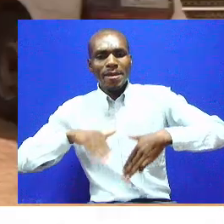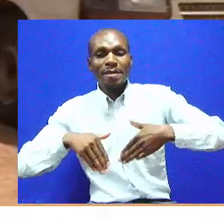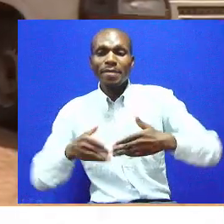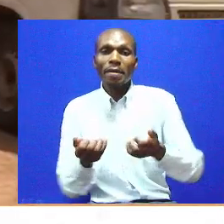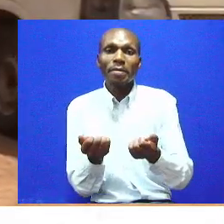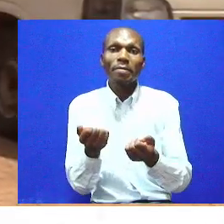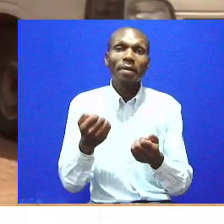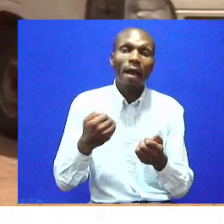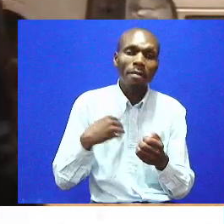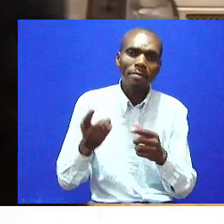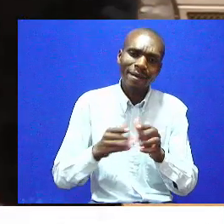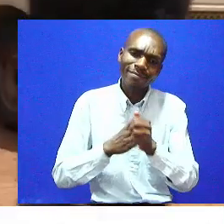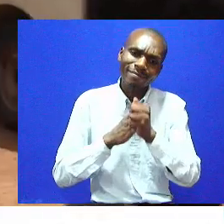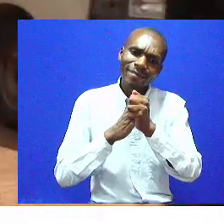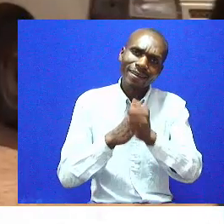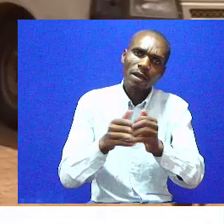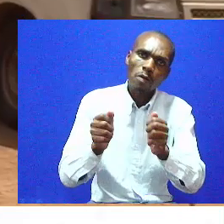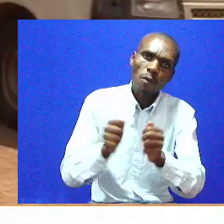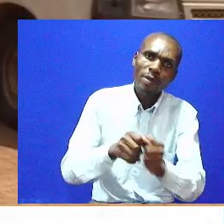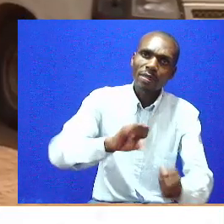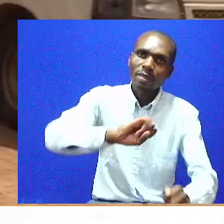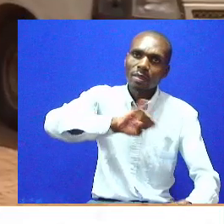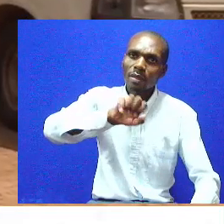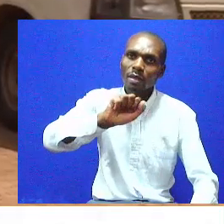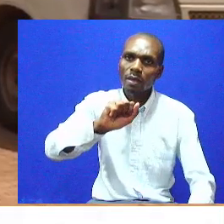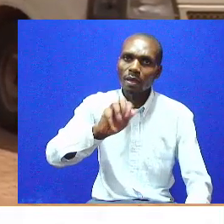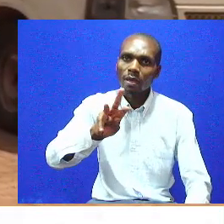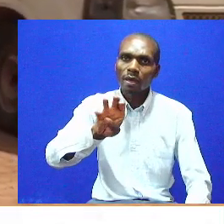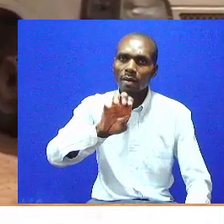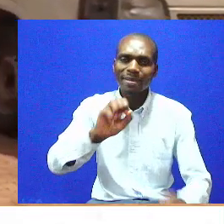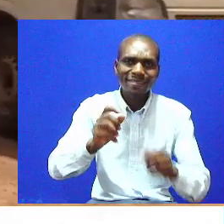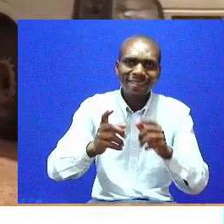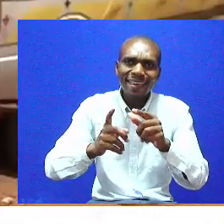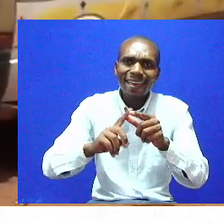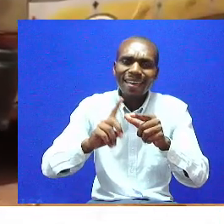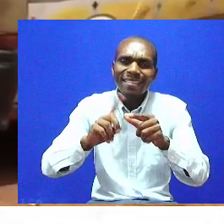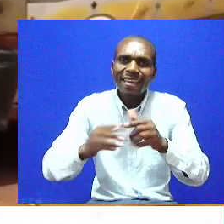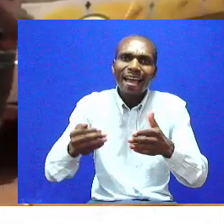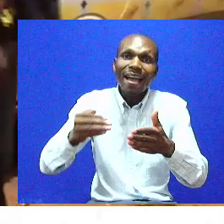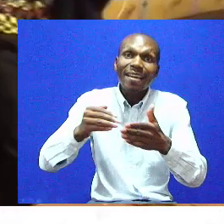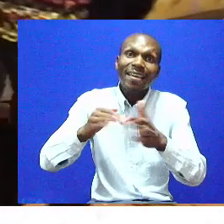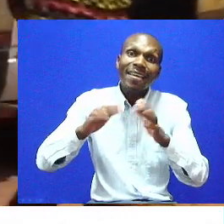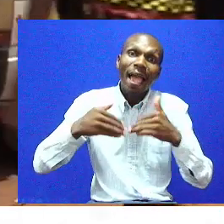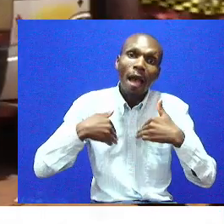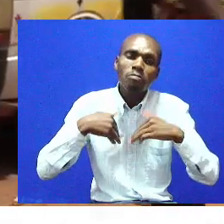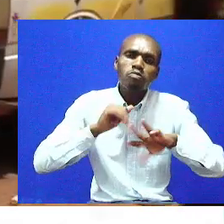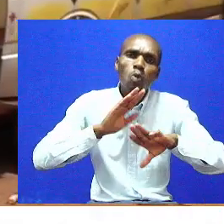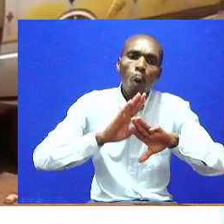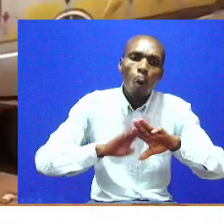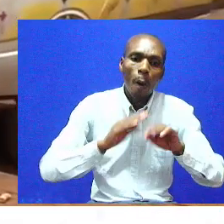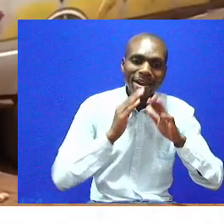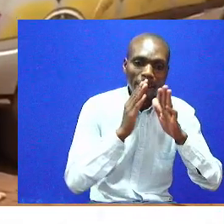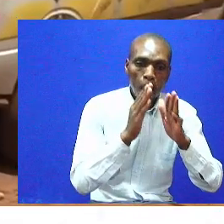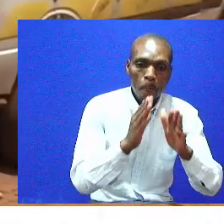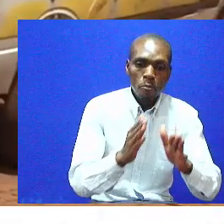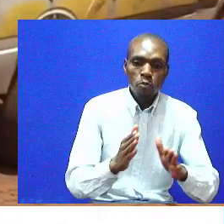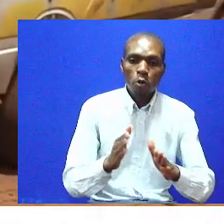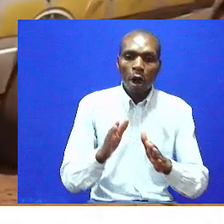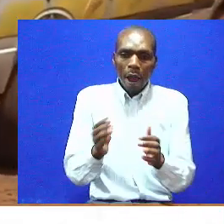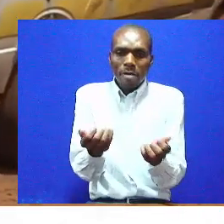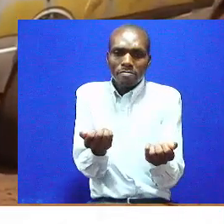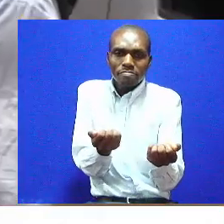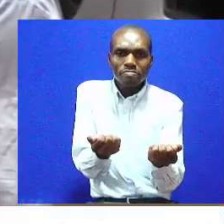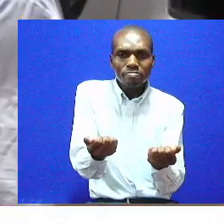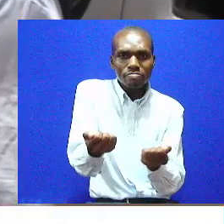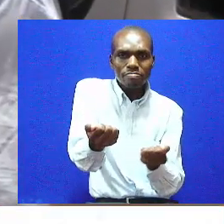Bako rawa na James Okali, oyoro mnyakiro bobo niko batena. Niko bono babe kire mirobelio ya bene kwene kwene stage ya iyo. Chikona